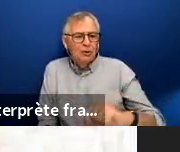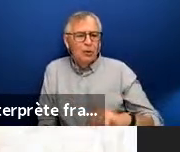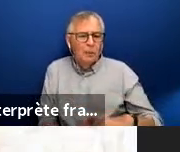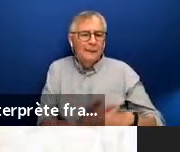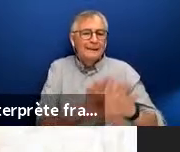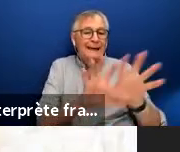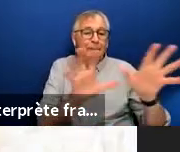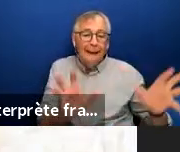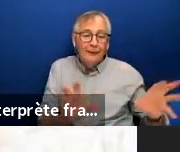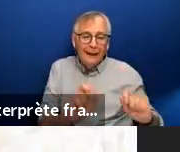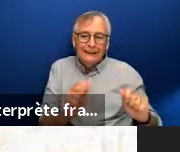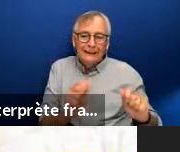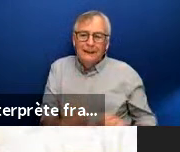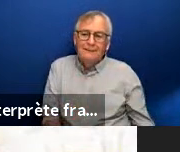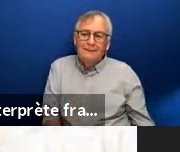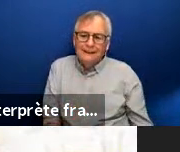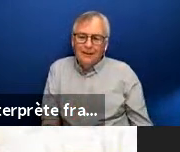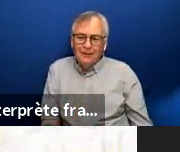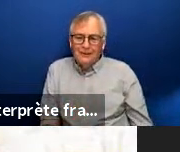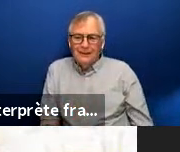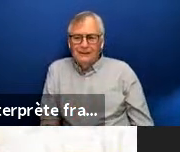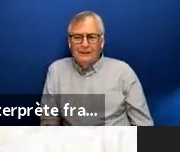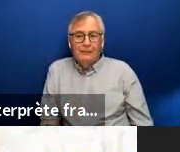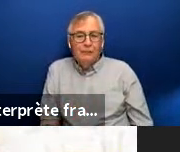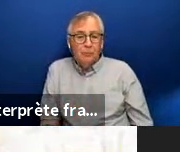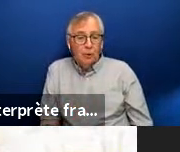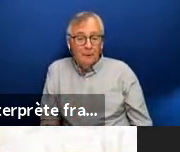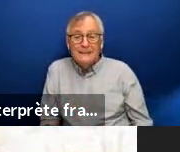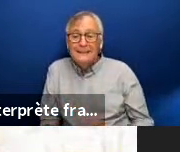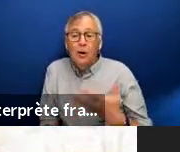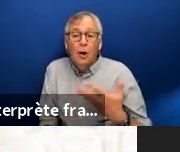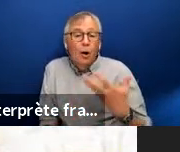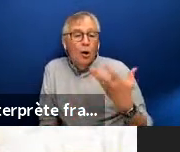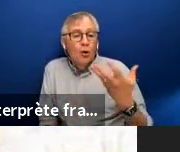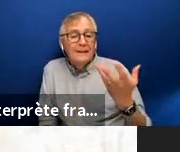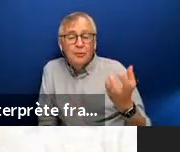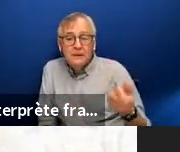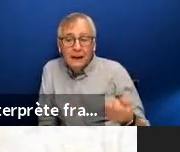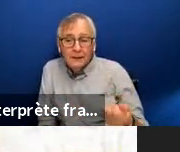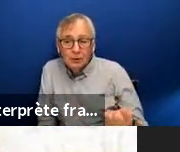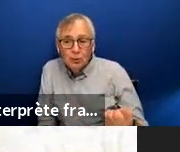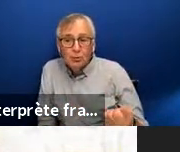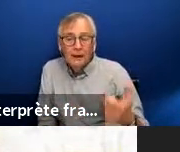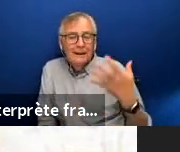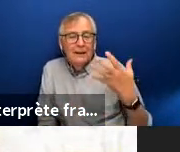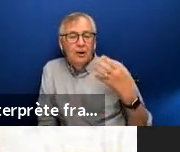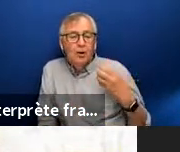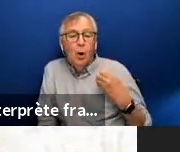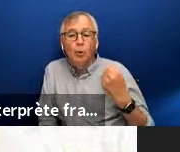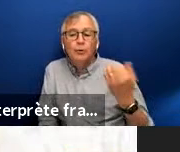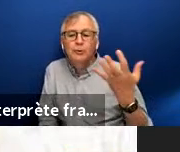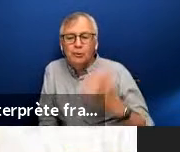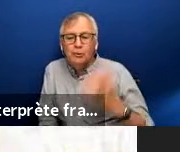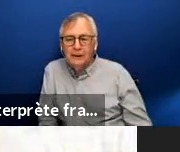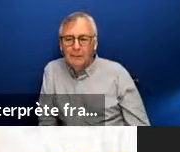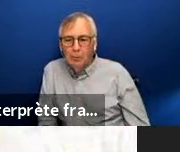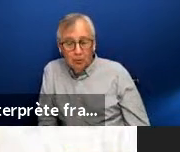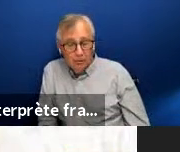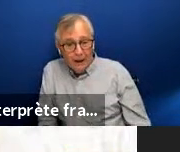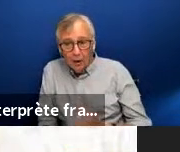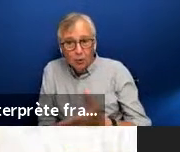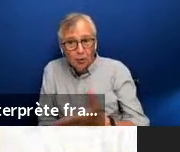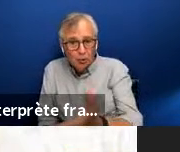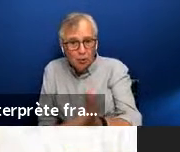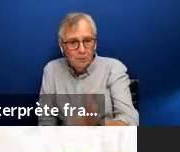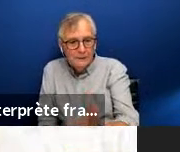aussi de mettre des mains, de l'adapter avec des différentes formes de mains. C'est un étudiant sourd qui a conçu ce